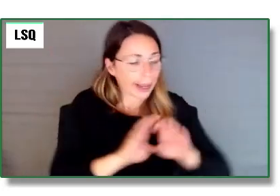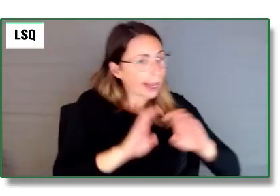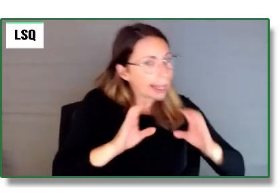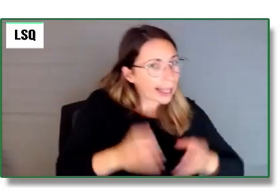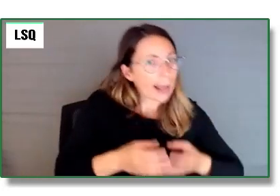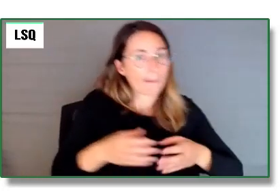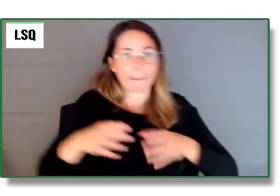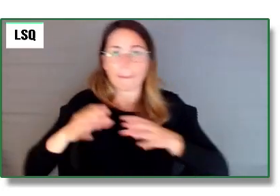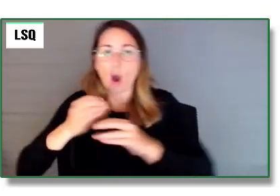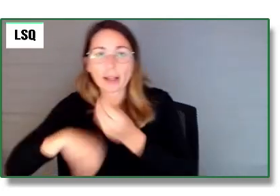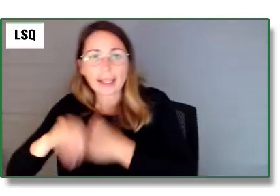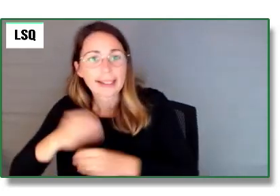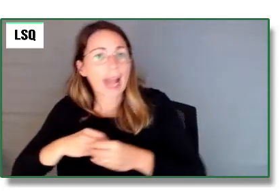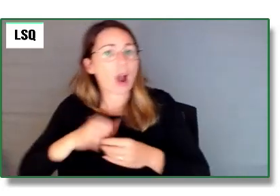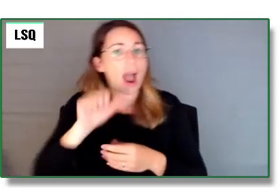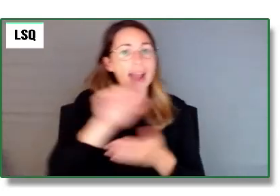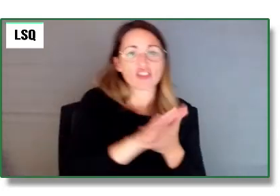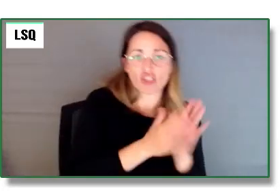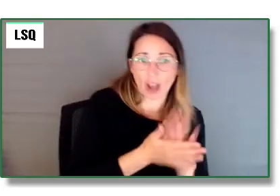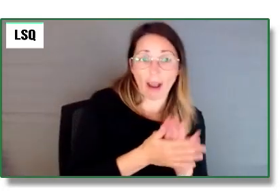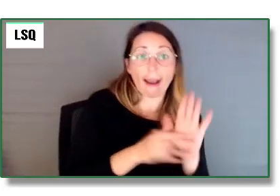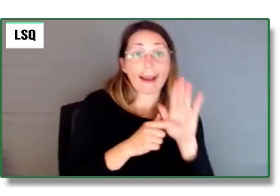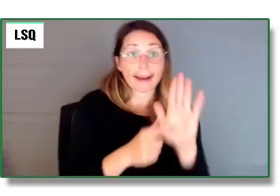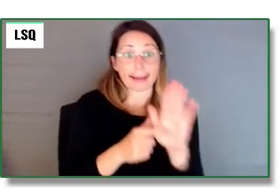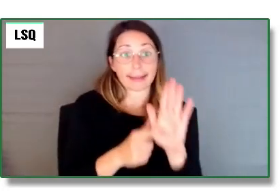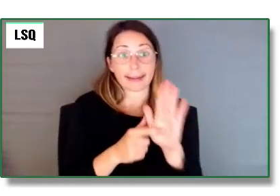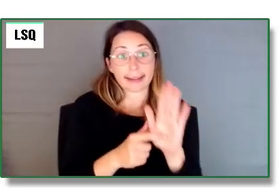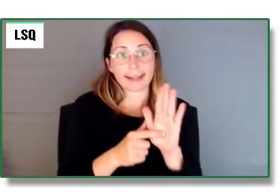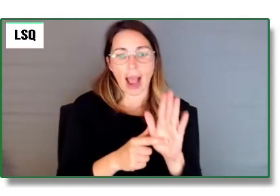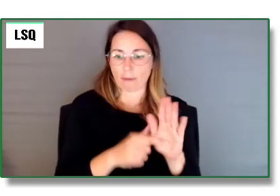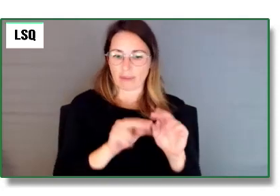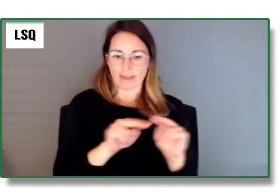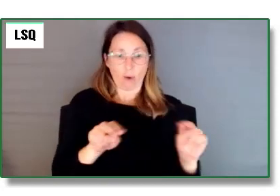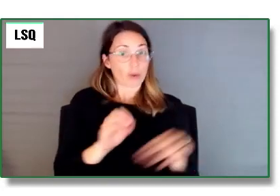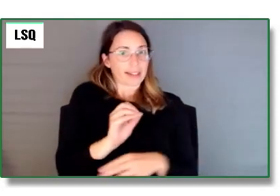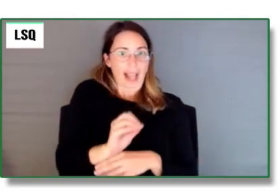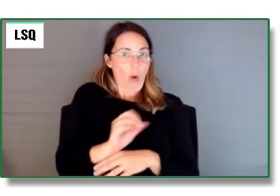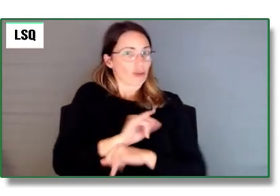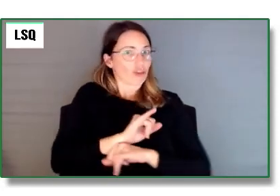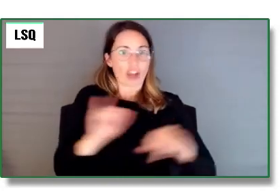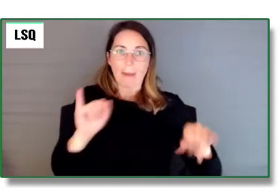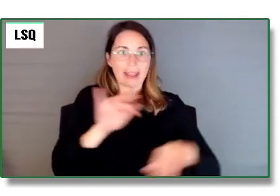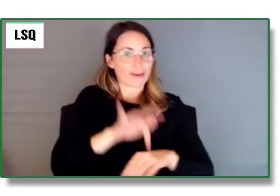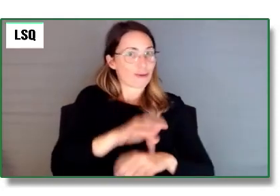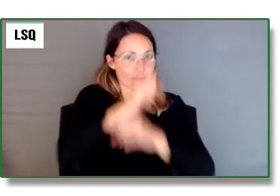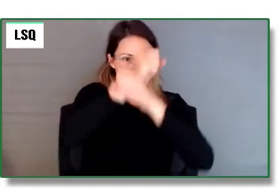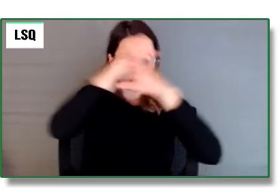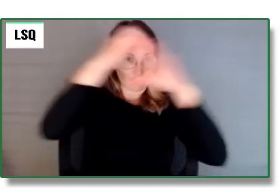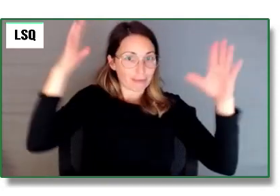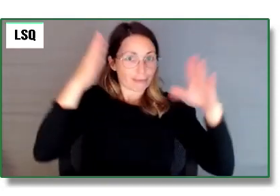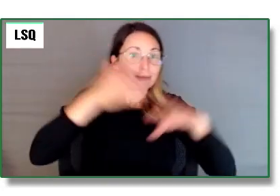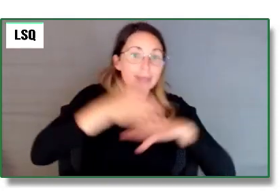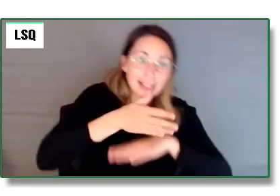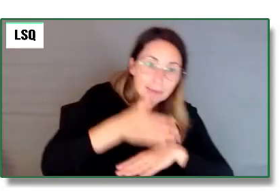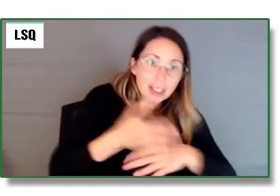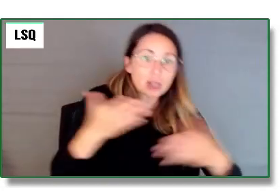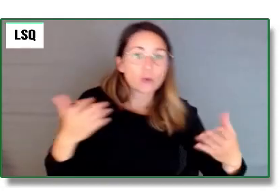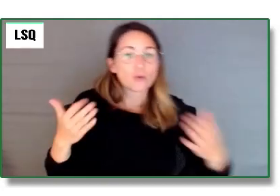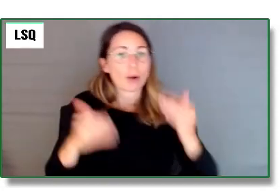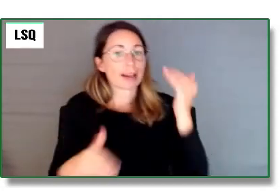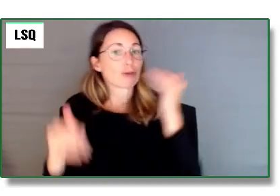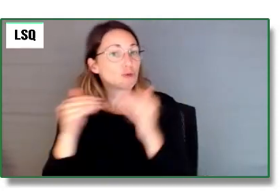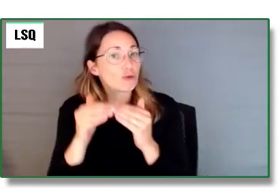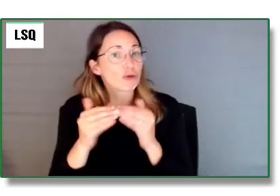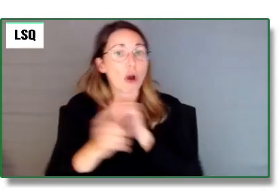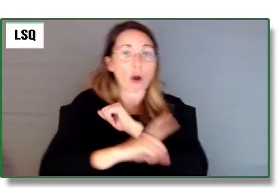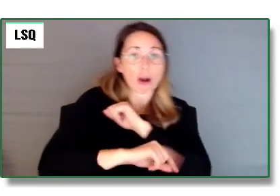imaginer une organisation de stade zéro qui n'a pas commencé à concevoir l'accessibilité et l'inclusion dans son travail, son personnel et ses activités. Une